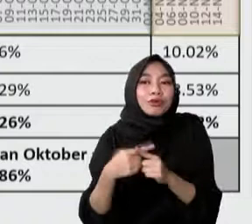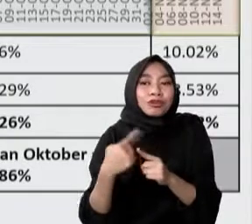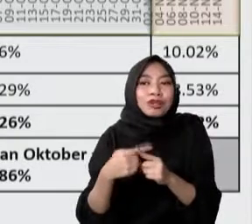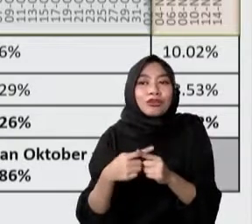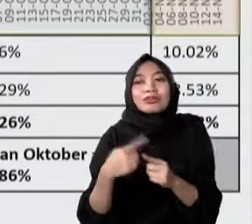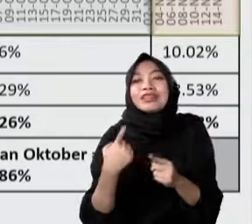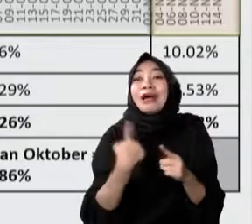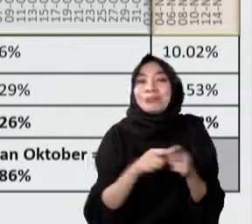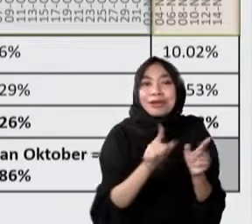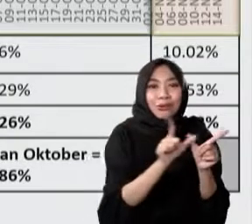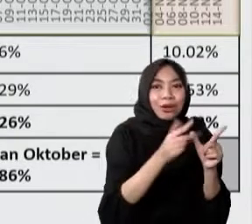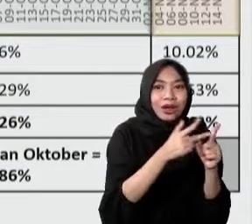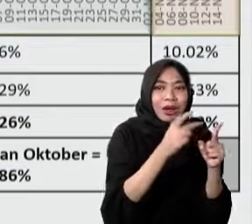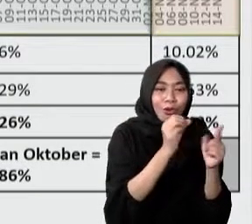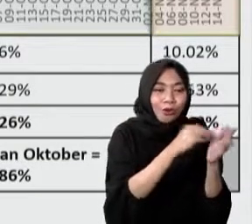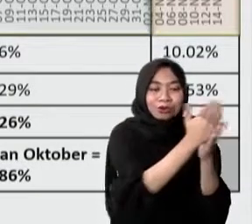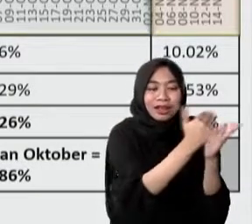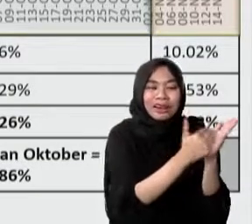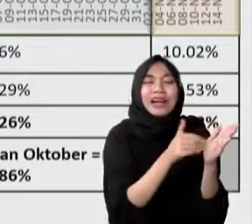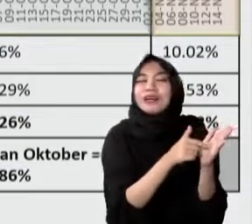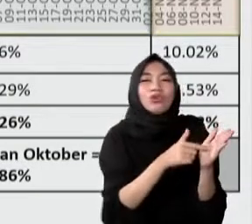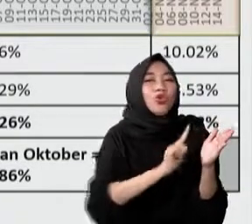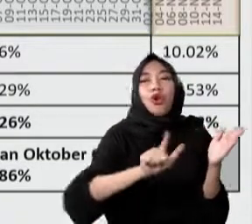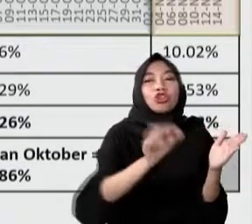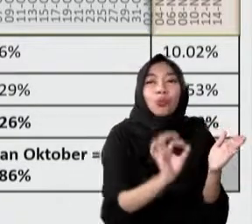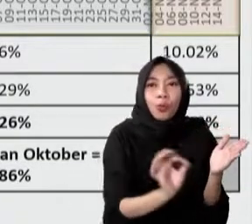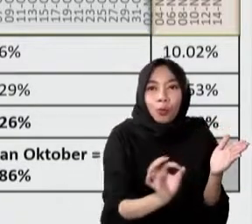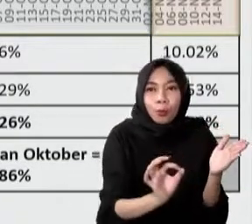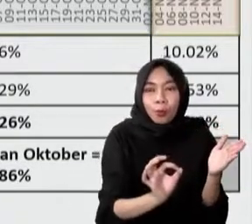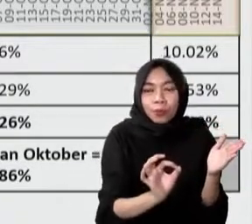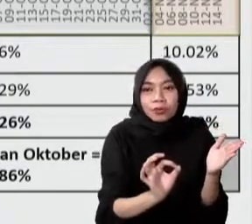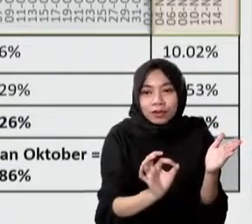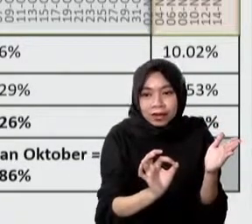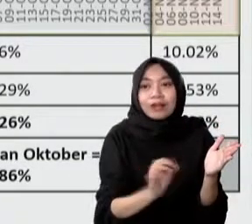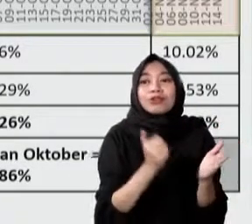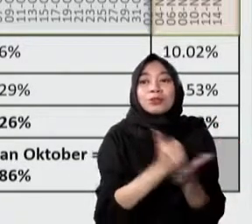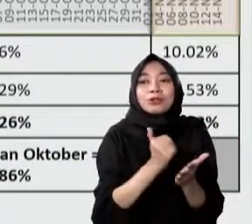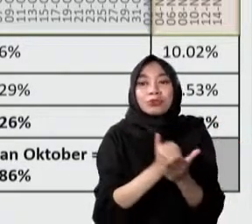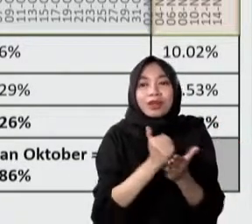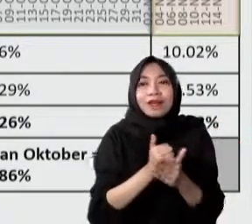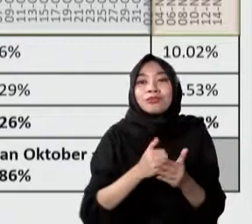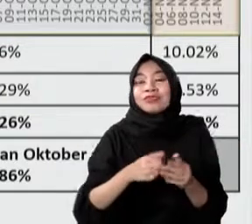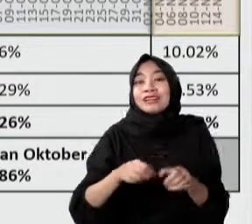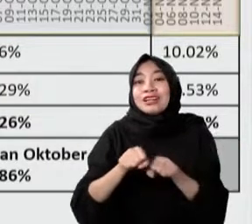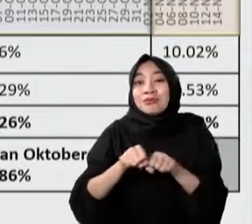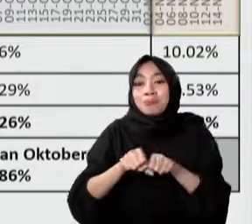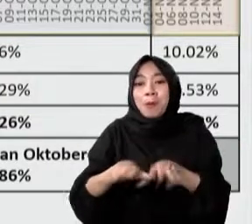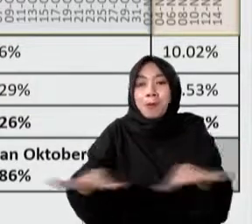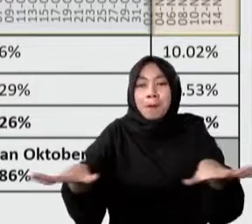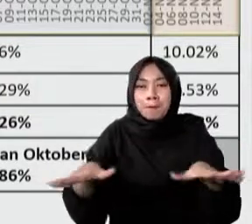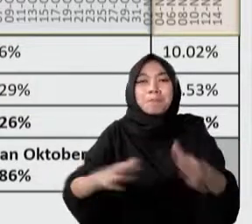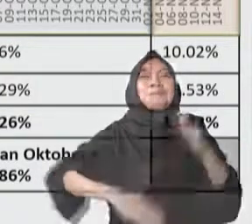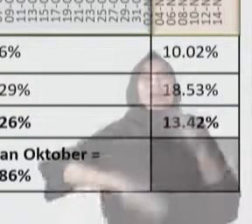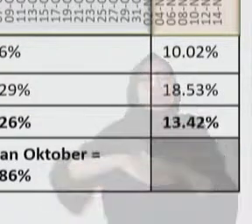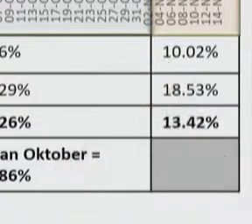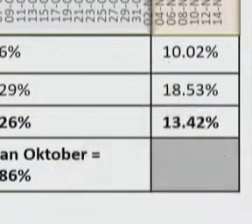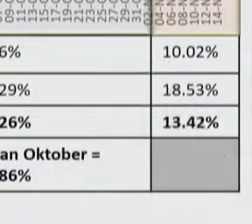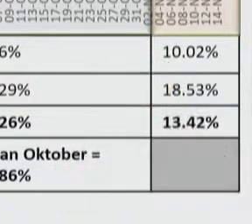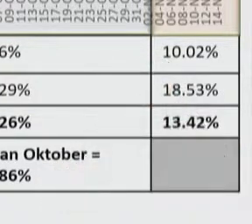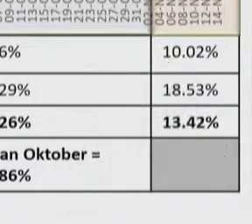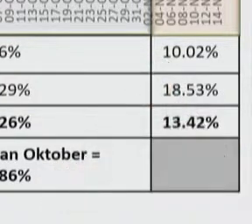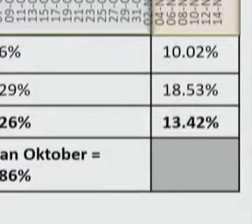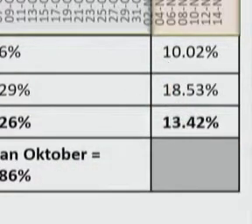di atas standar WHO. Standar WHO-nya itu diharapkan positivity rate kita 5%. Jadi memang di bulan Oktober ini sudah